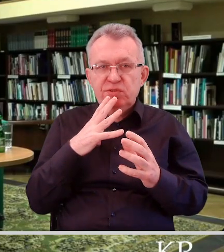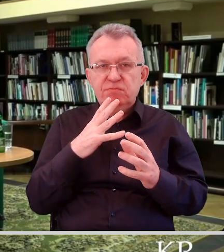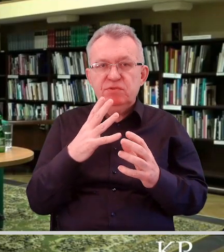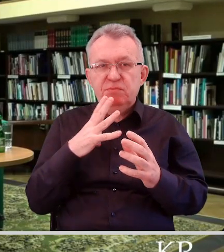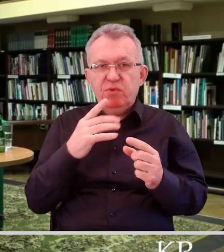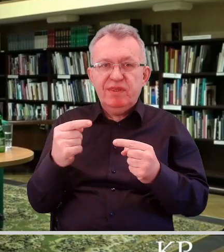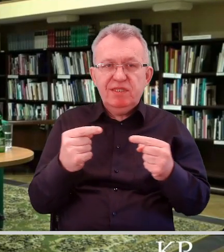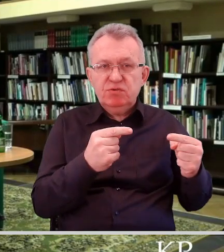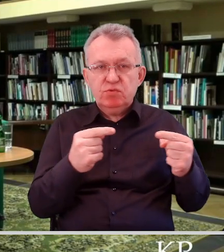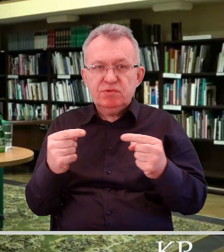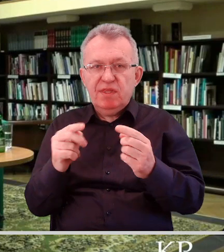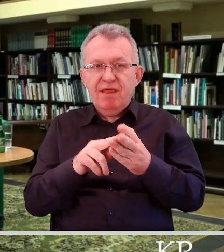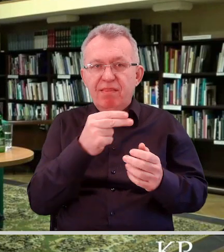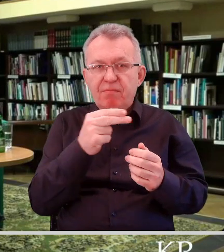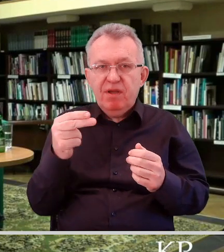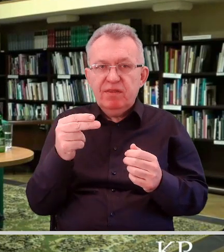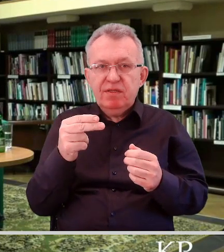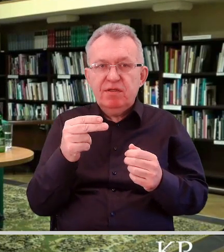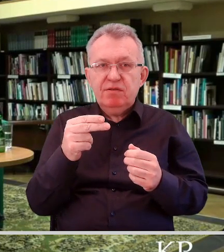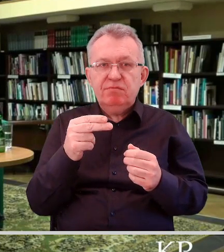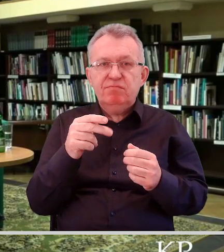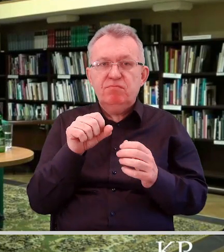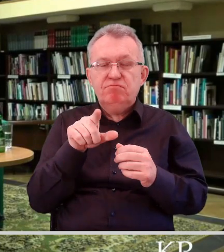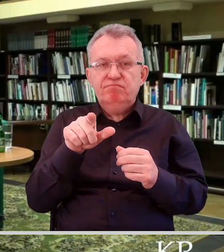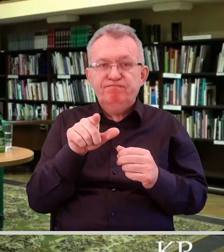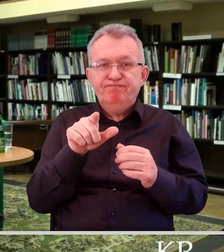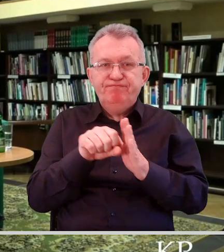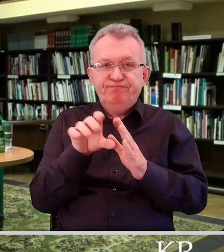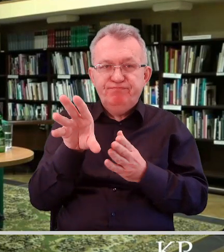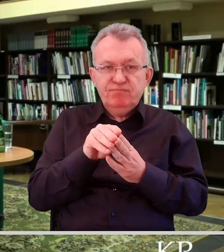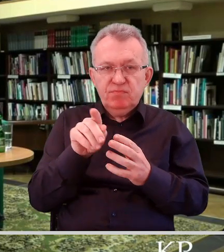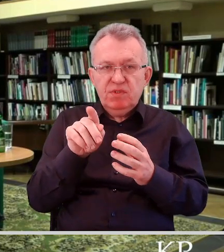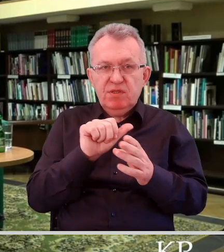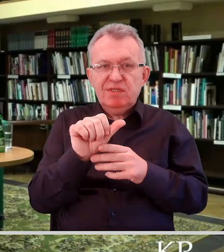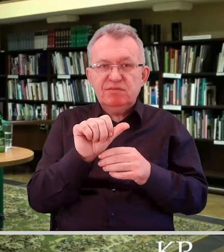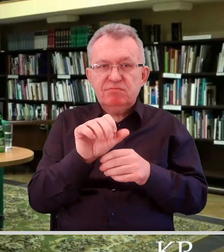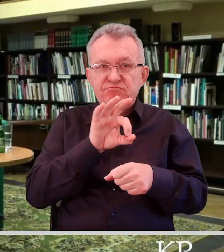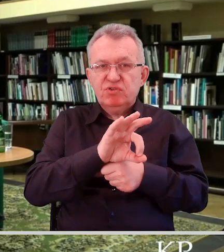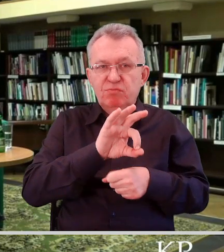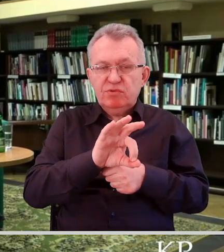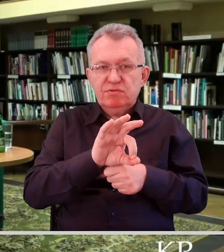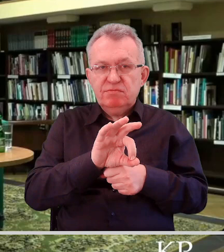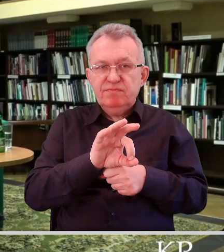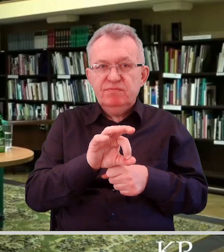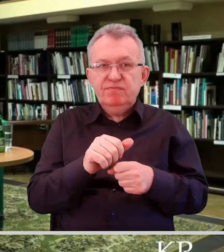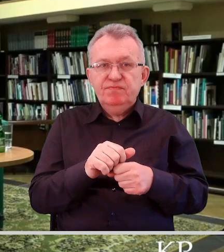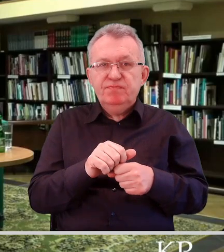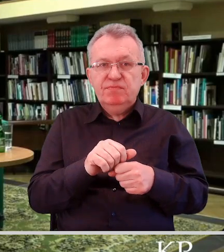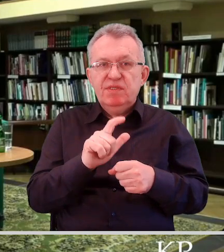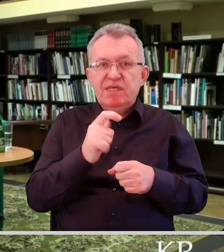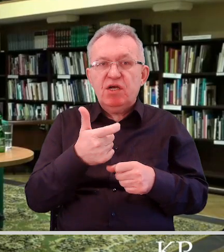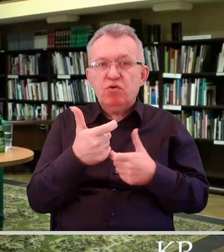odbyliśmy dyskusję na temat bohaterki, która dotknięta jest przemocą i tego, jak ją